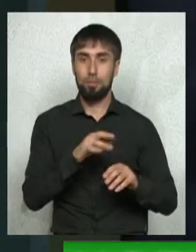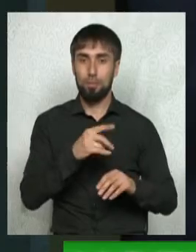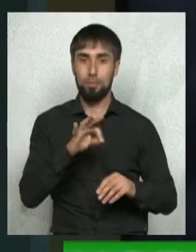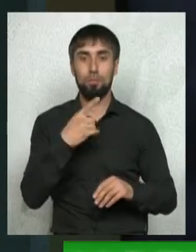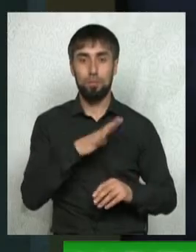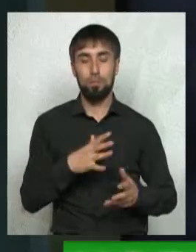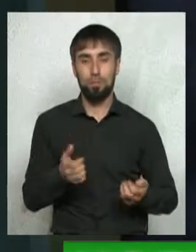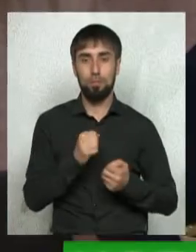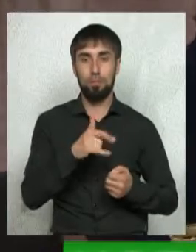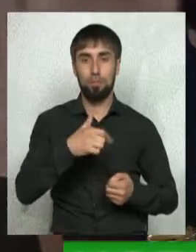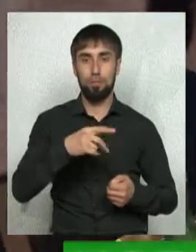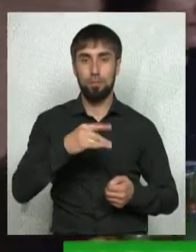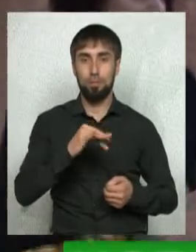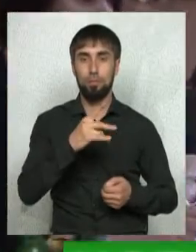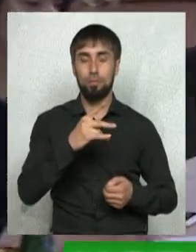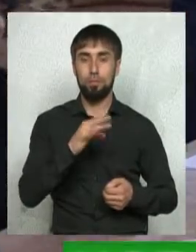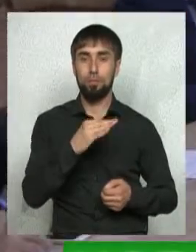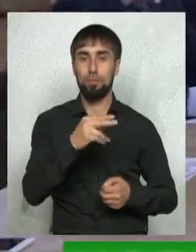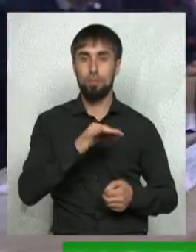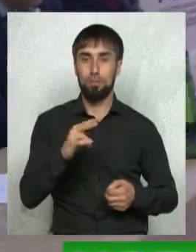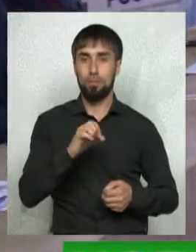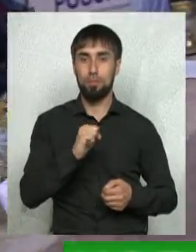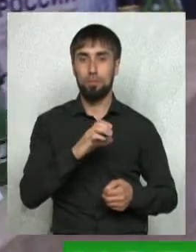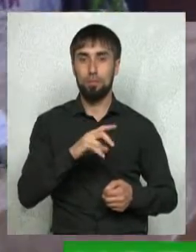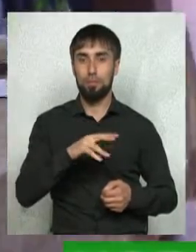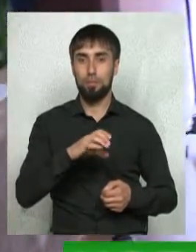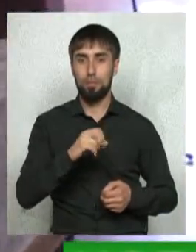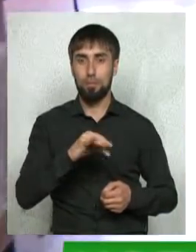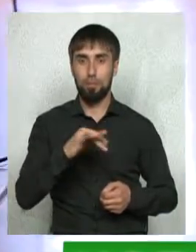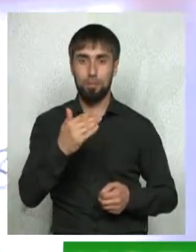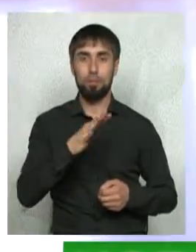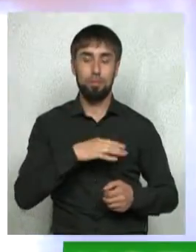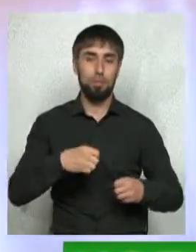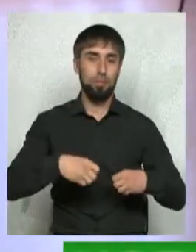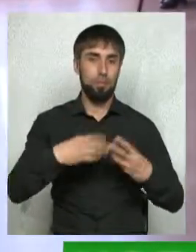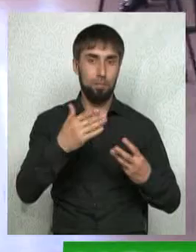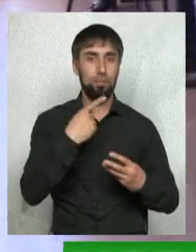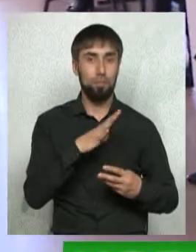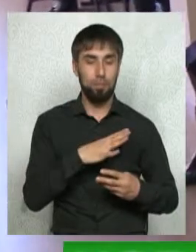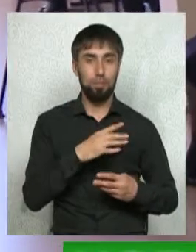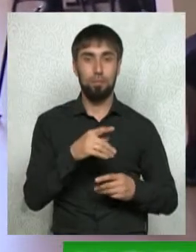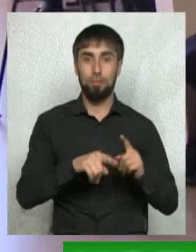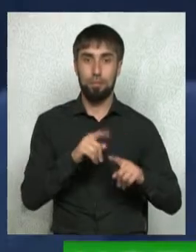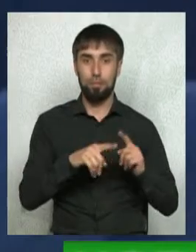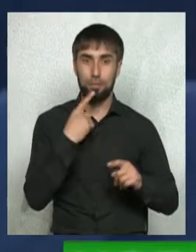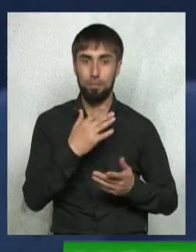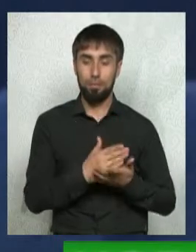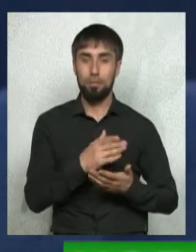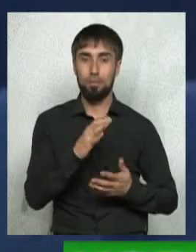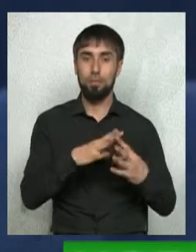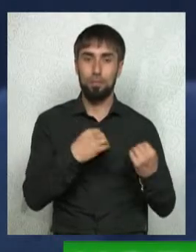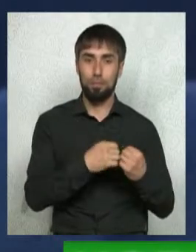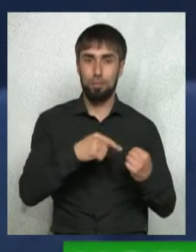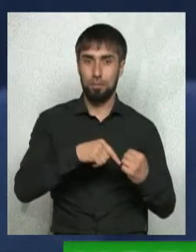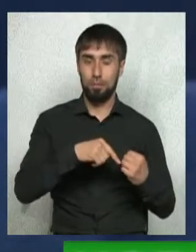Ирина Голанова. Член Ассамблеи народов России выступила перед слушателями в онлайн-формате. Отмечает, что родную речь формируют именно в семейном